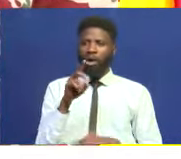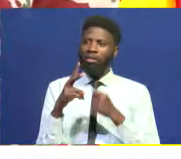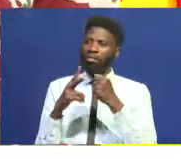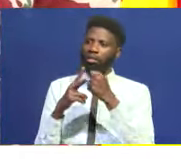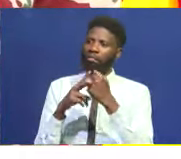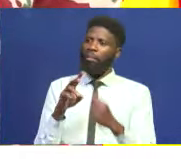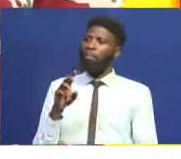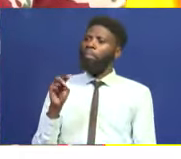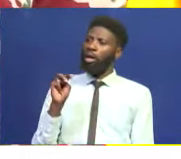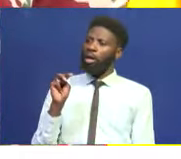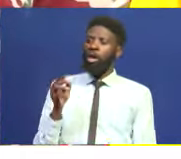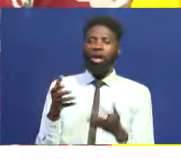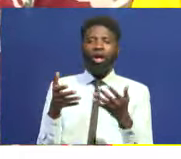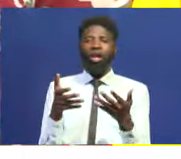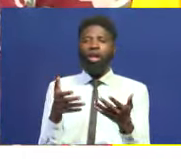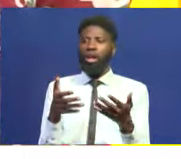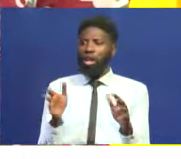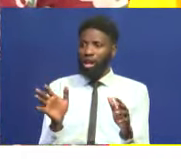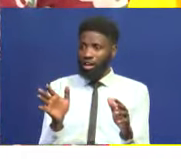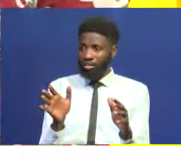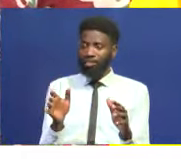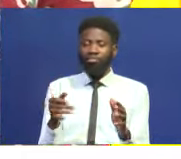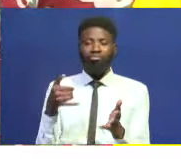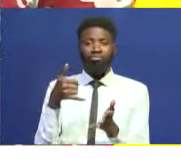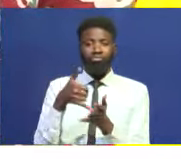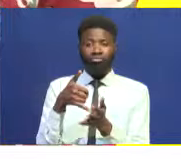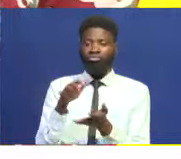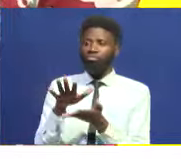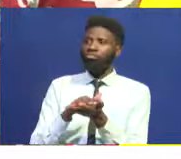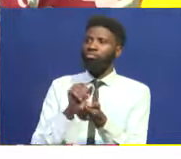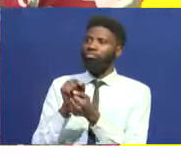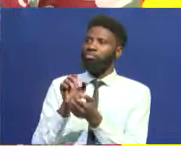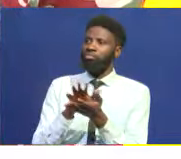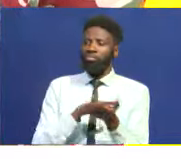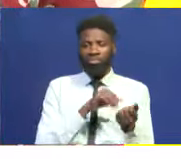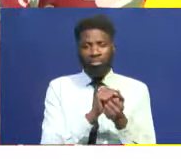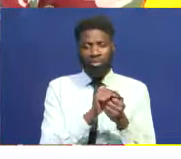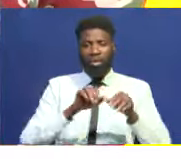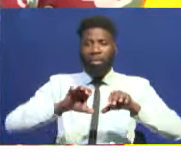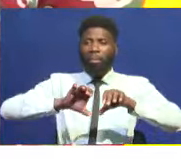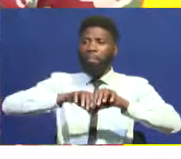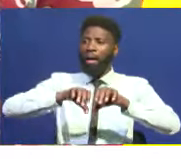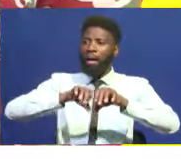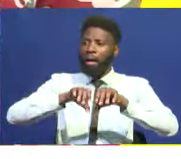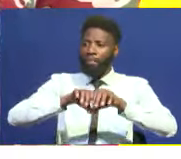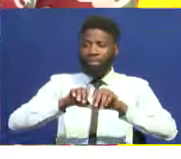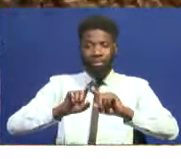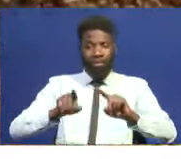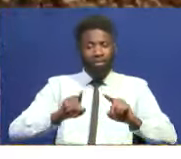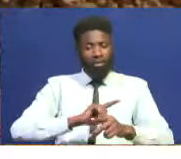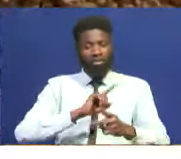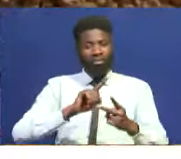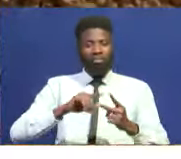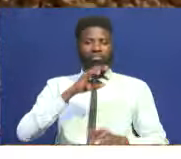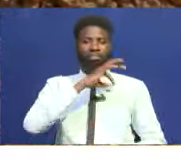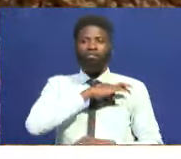5.7 million shillings. That includes destruction of pipes and loss of revenue.